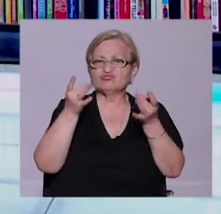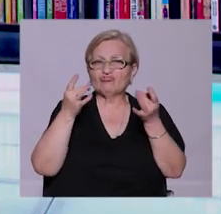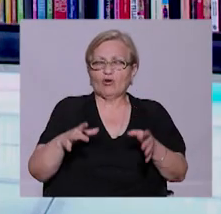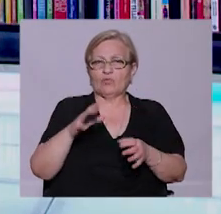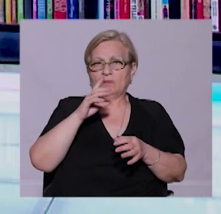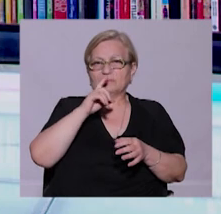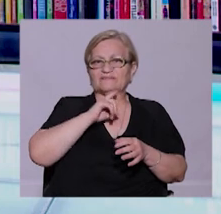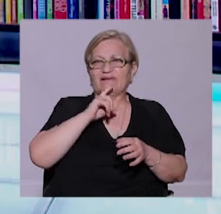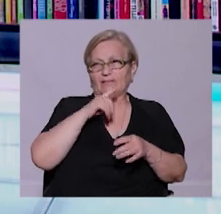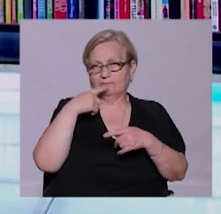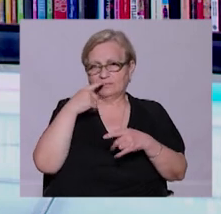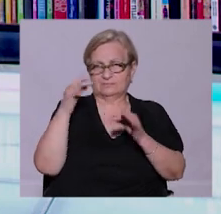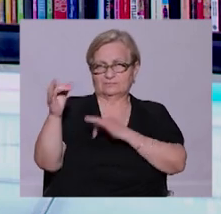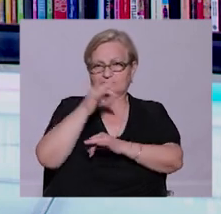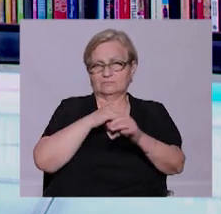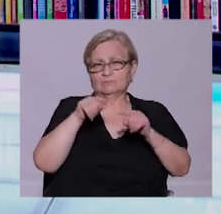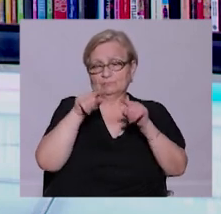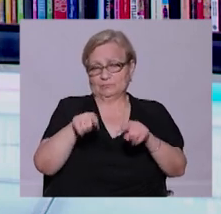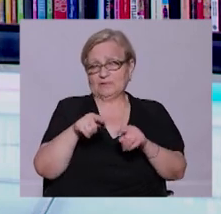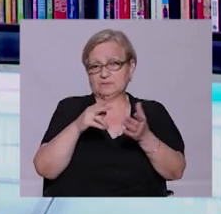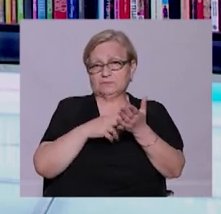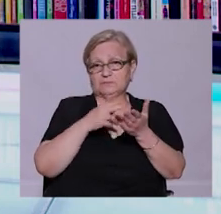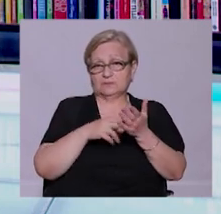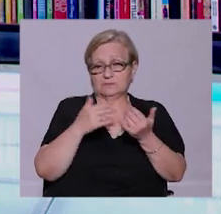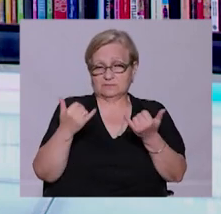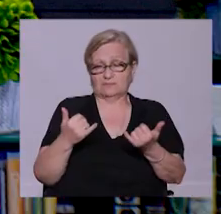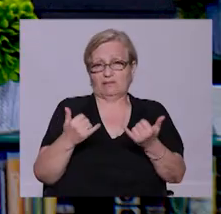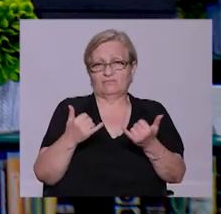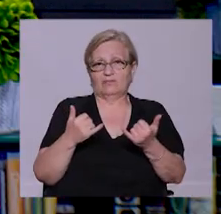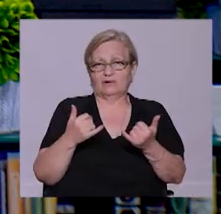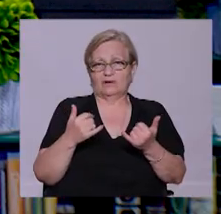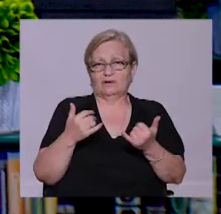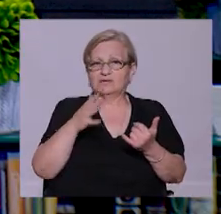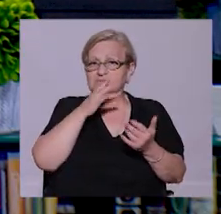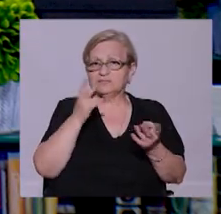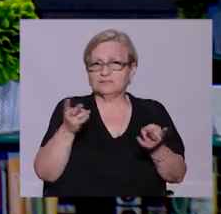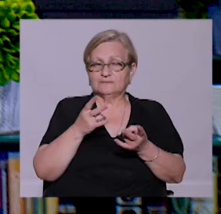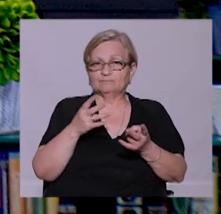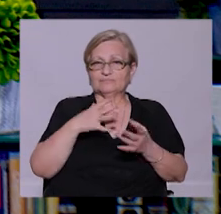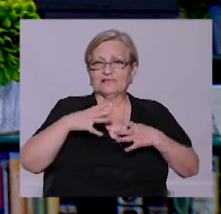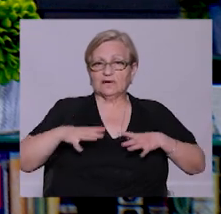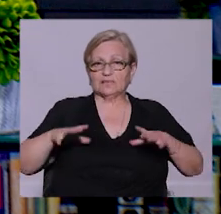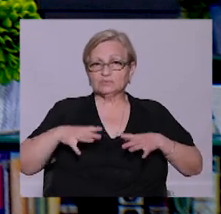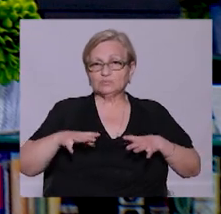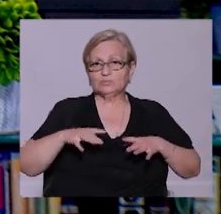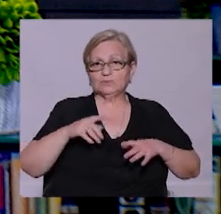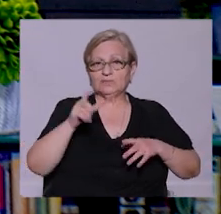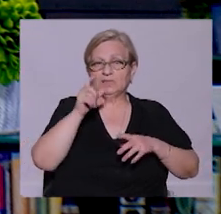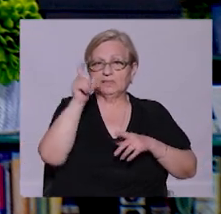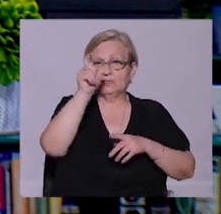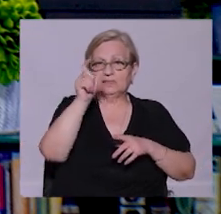ჩვეულებრივი გლეხები საუბრობდნენ და სწორედ ეს განაპირობებს დღევანდელ სიტუაციას, რომ ქართული ლექსიკა არის